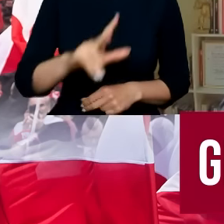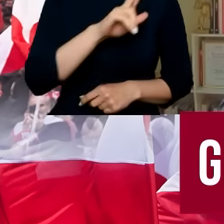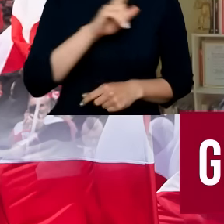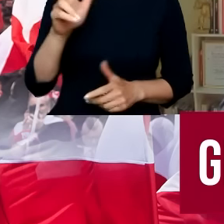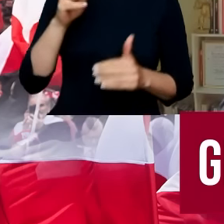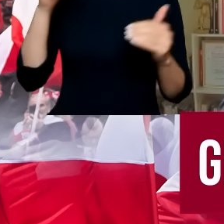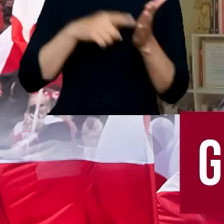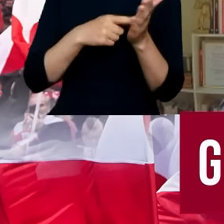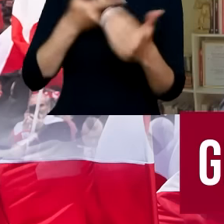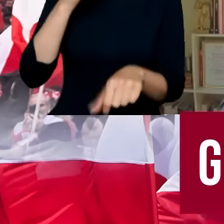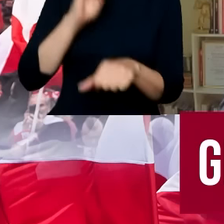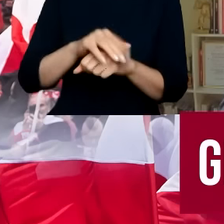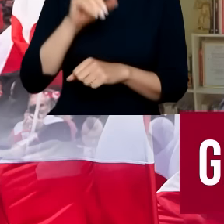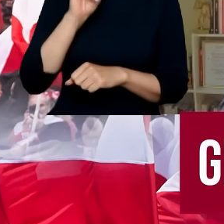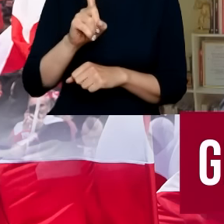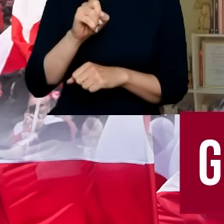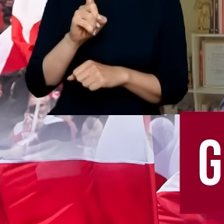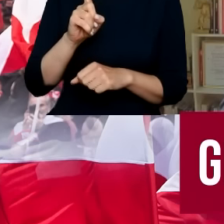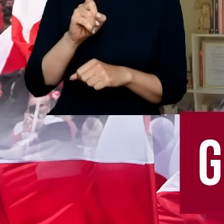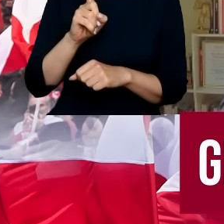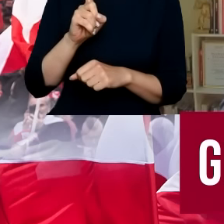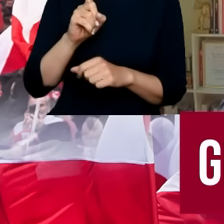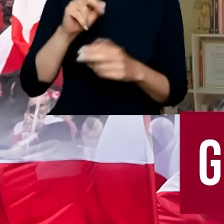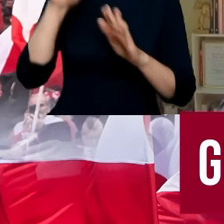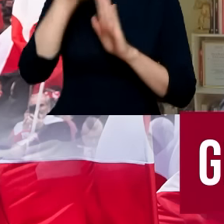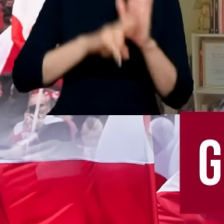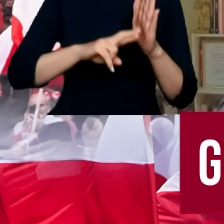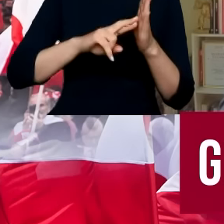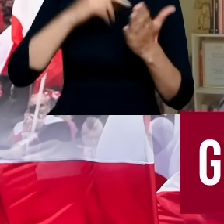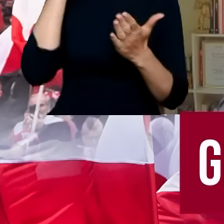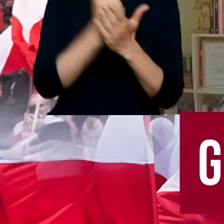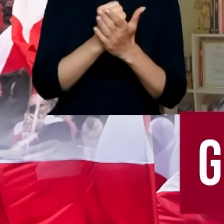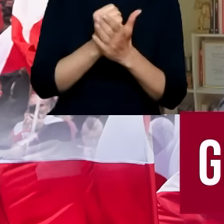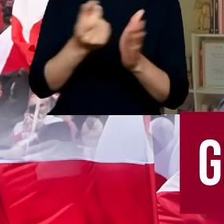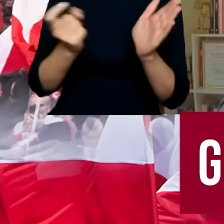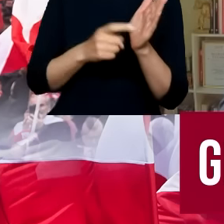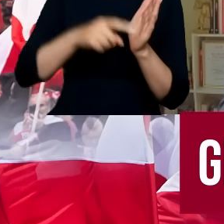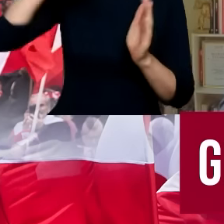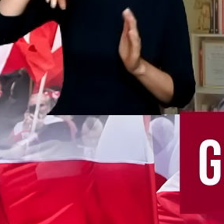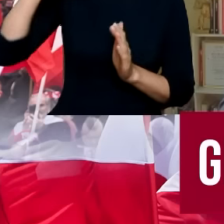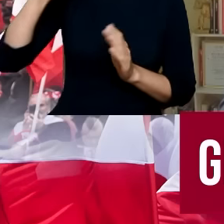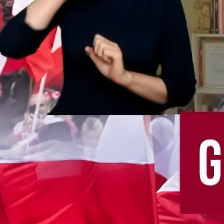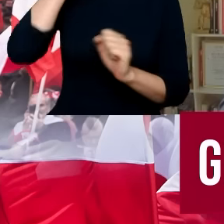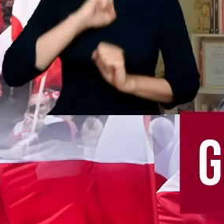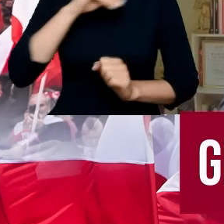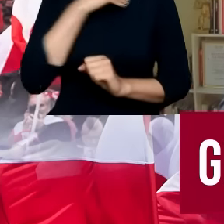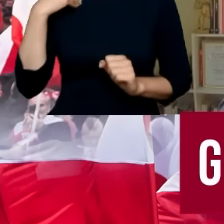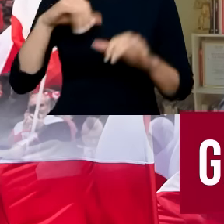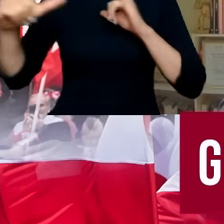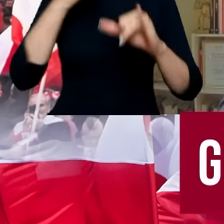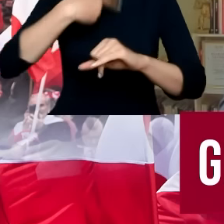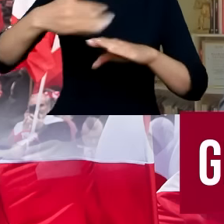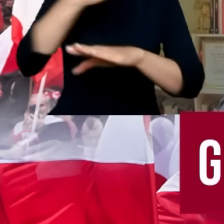pod tym podpisać ale z tego już akty prawne rozporządzenia i dyrektywy to nikt z polskiego rządu poprzedniego się na to nie zgadzał